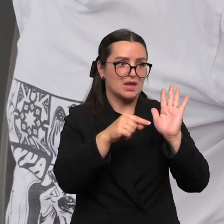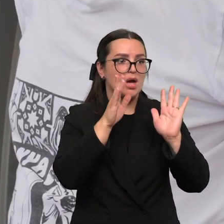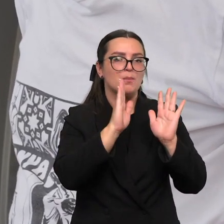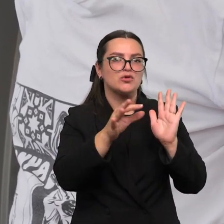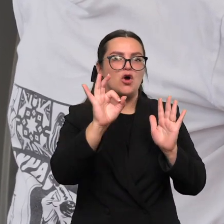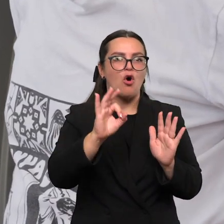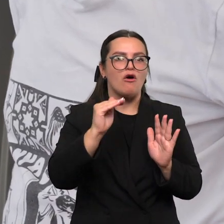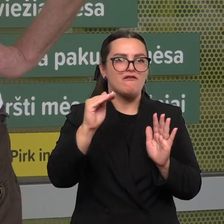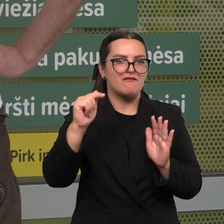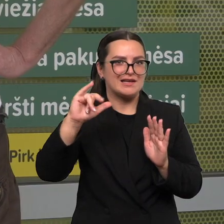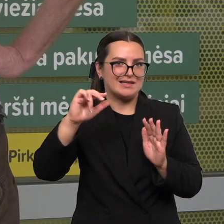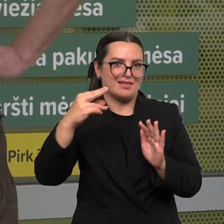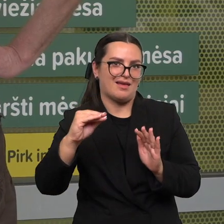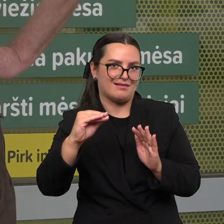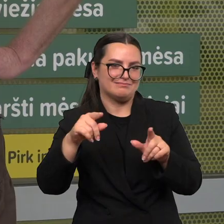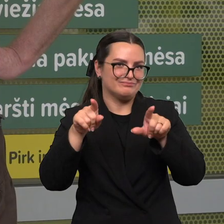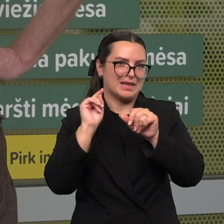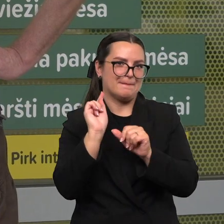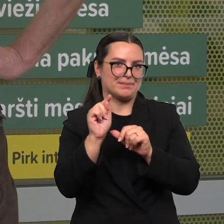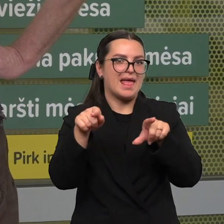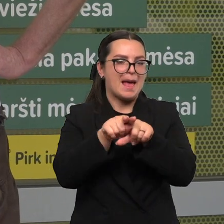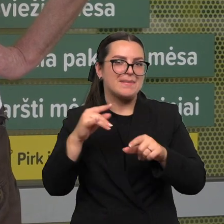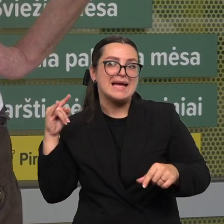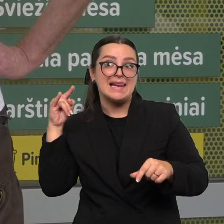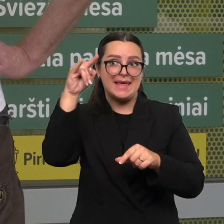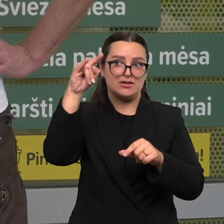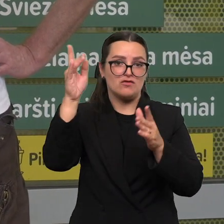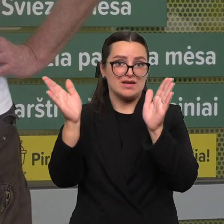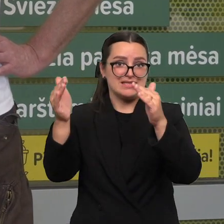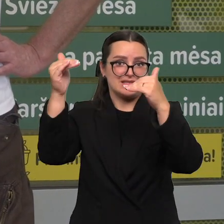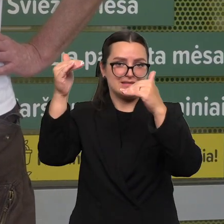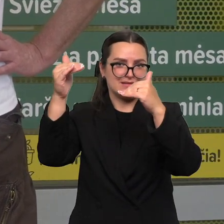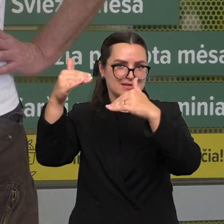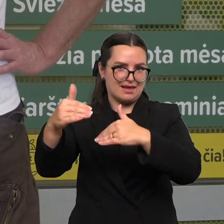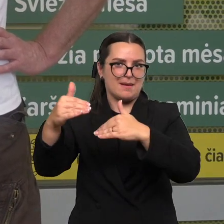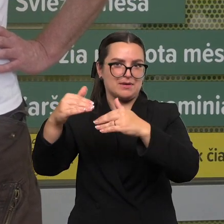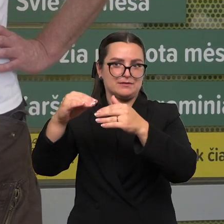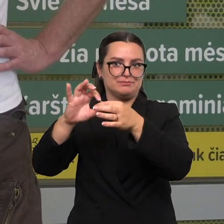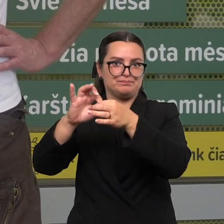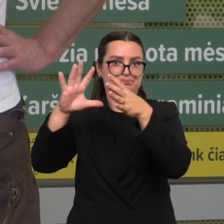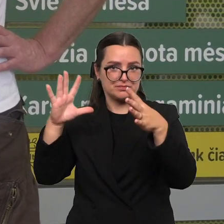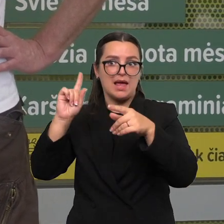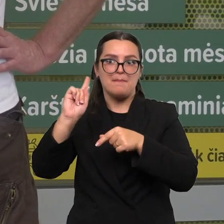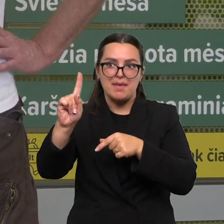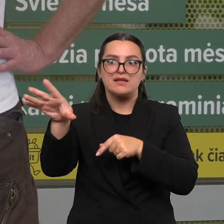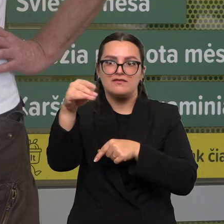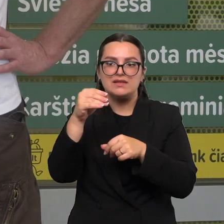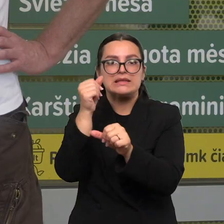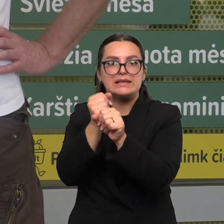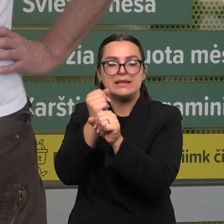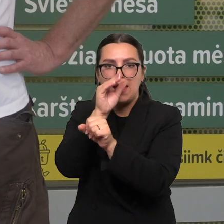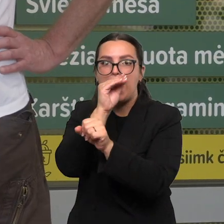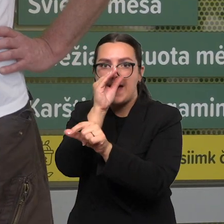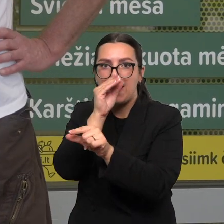režimas. Tai yra kaip lėktuve, atsijungi nuo sistemų, bet gali susisiekti, daryti operacijas tam tikras. Tai jie